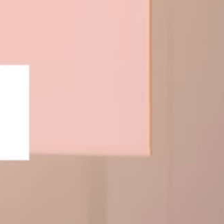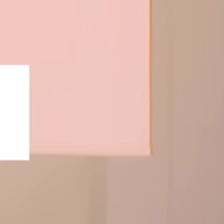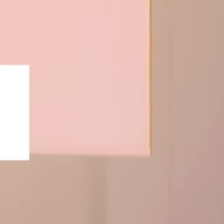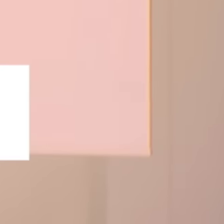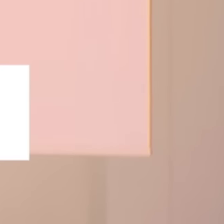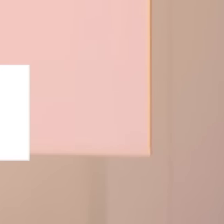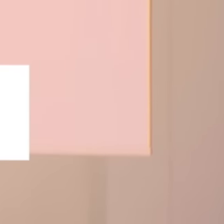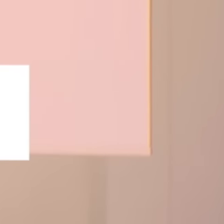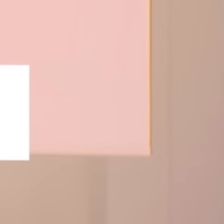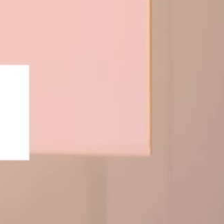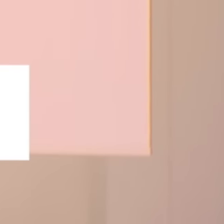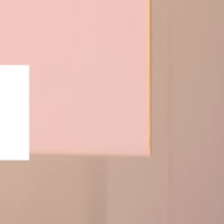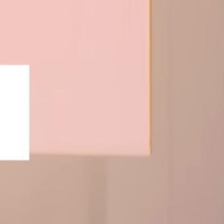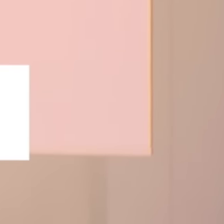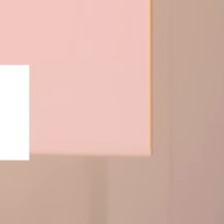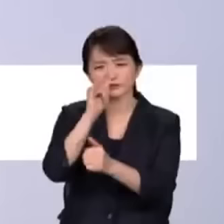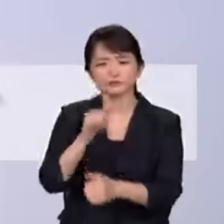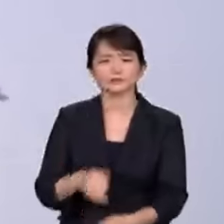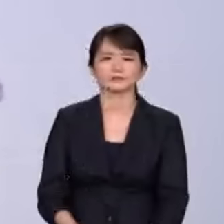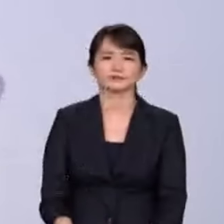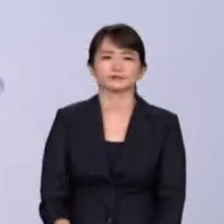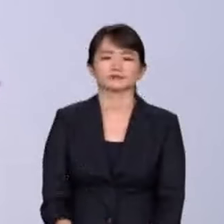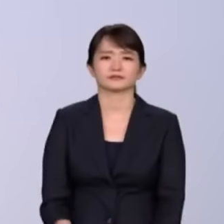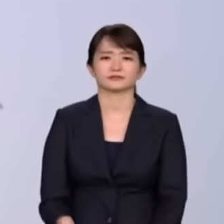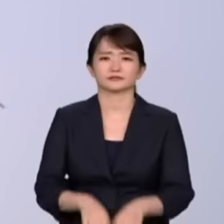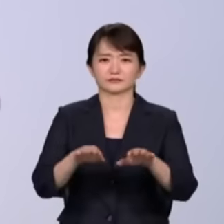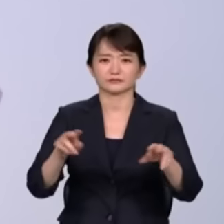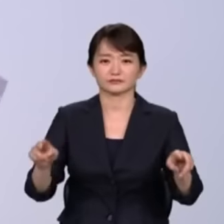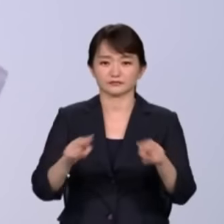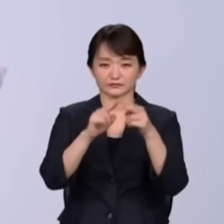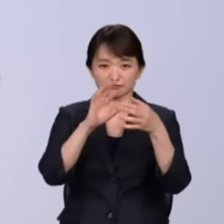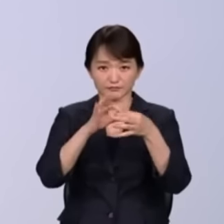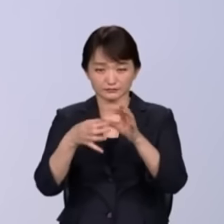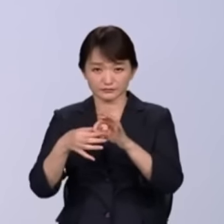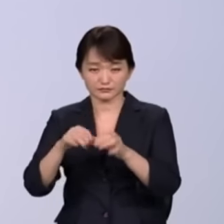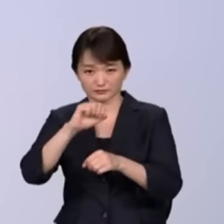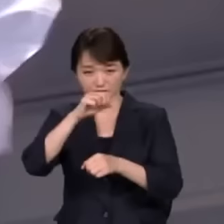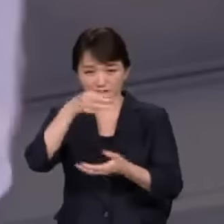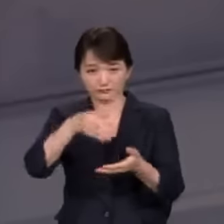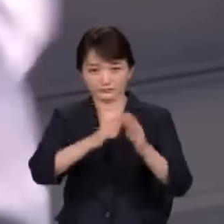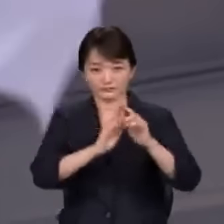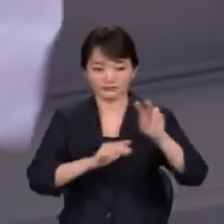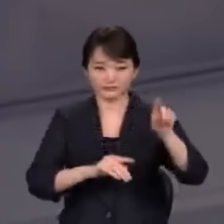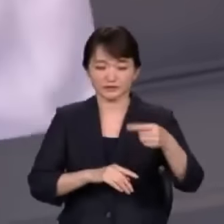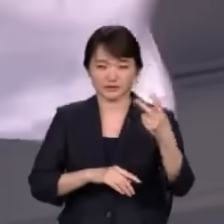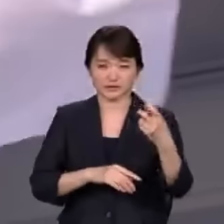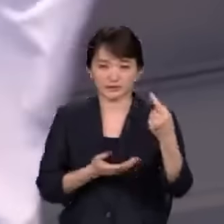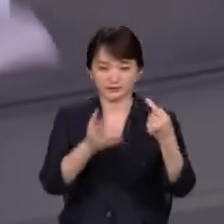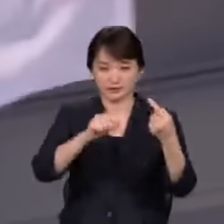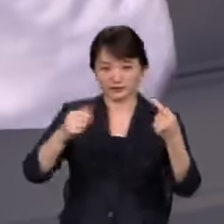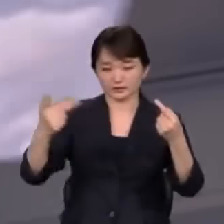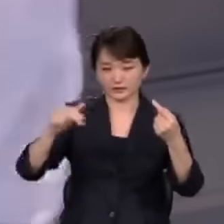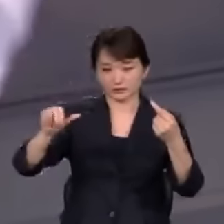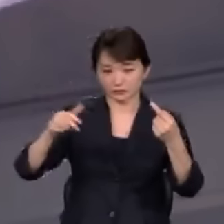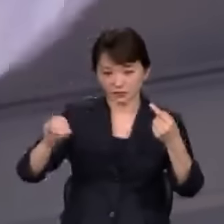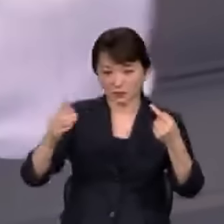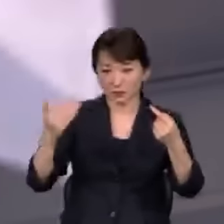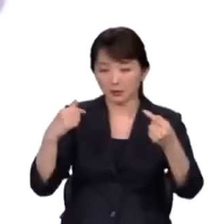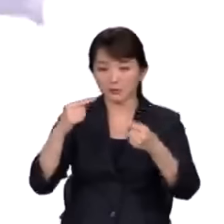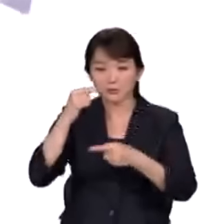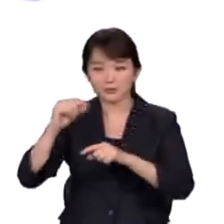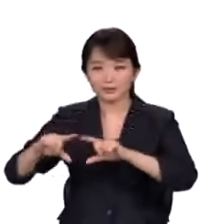되는 부분도 사실은 없지 않아 있거든요. 이번 파리올림픽에 책정된 예산은 121억 7,500만 원으로 앞선